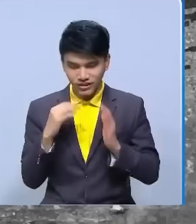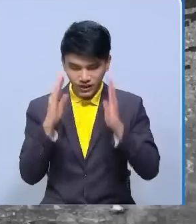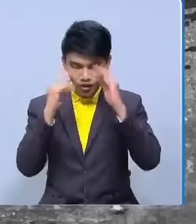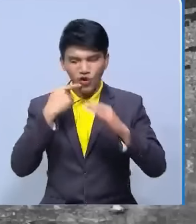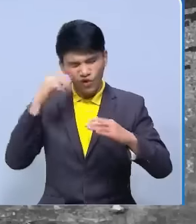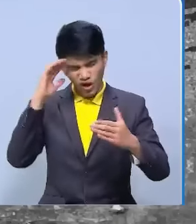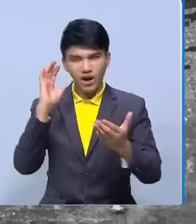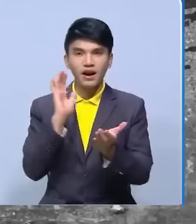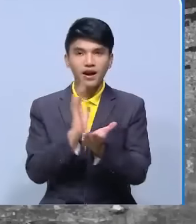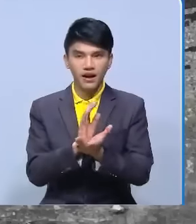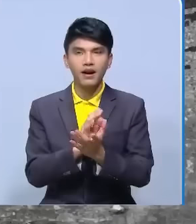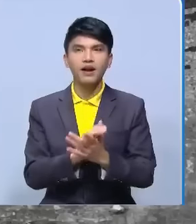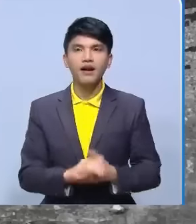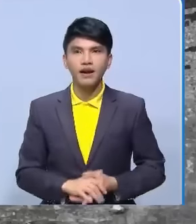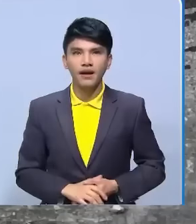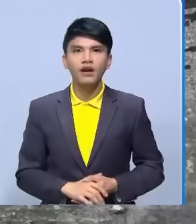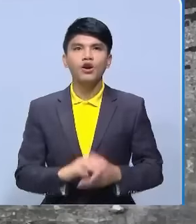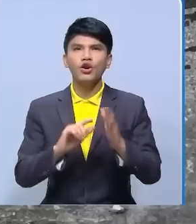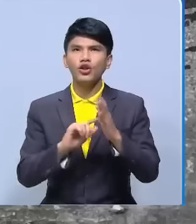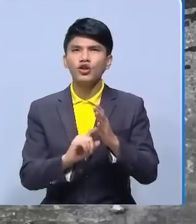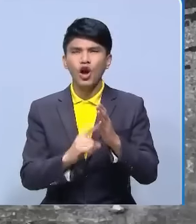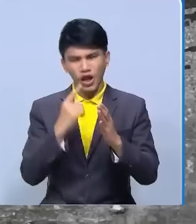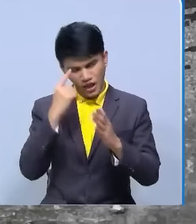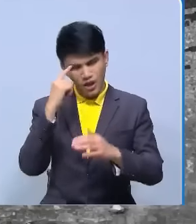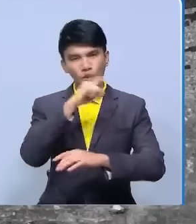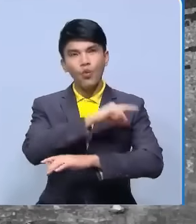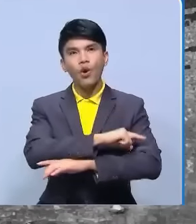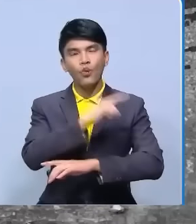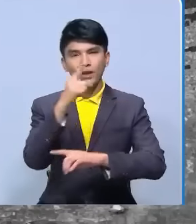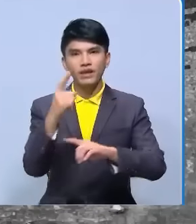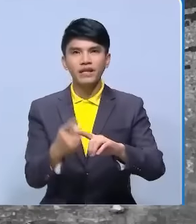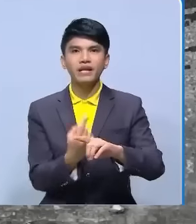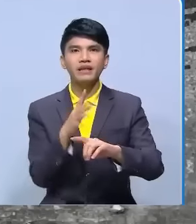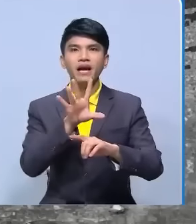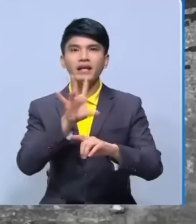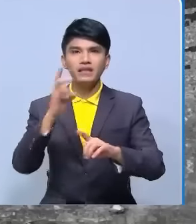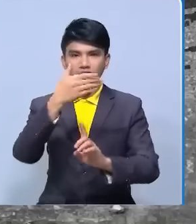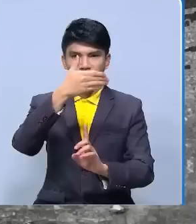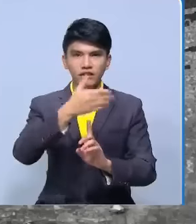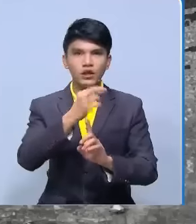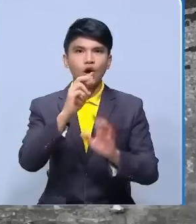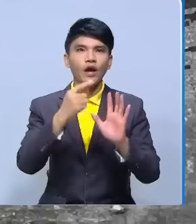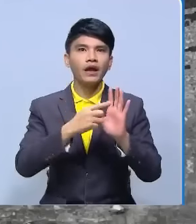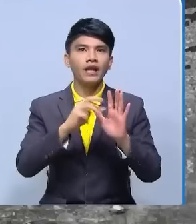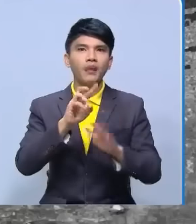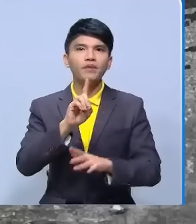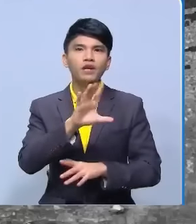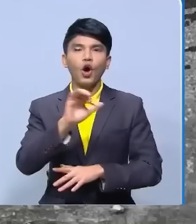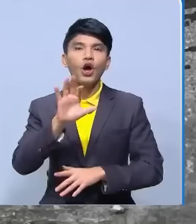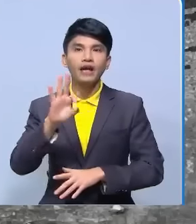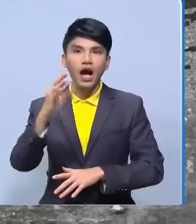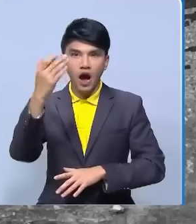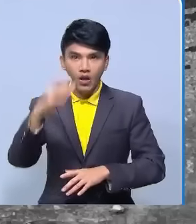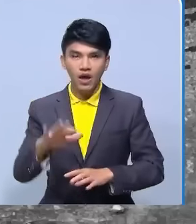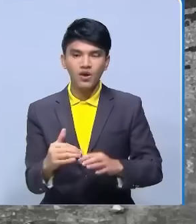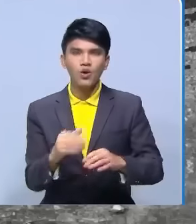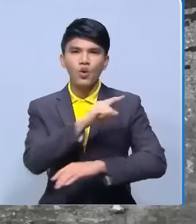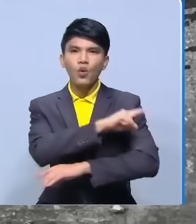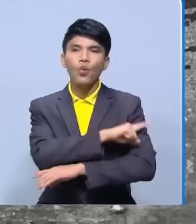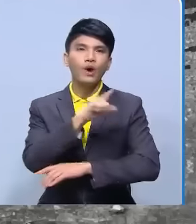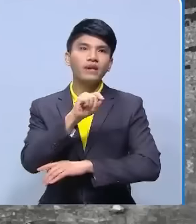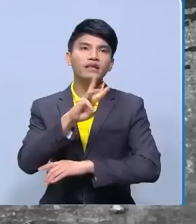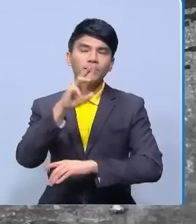ไว้กับตำรวจสนมีนบุรีแรกๆน่าจะเกิดตั้งแต่ 1กรกฎาคมที่ซอยรามอินทรา 109แล้วคดีล่าสุด 26